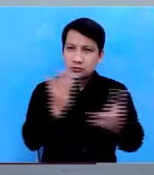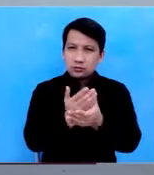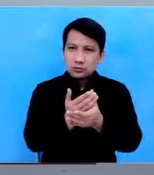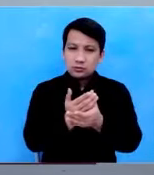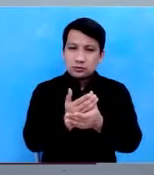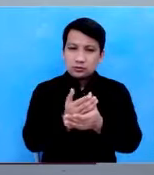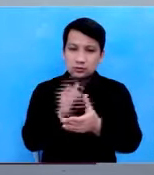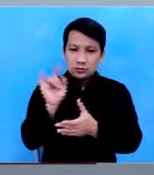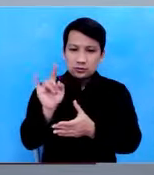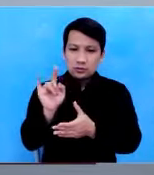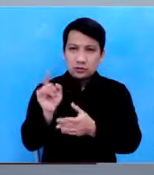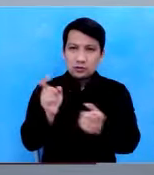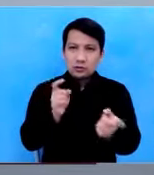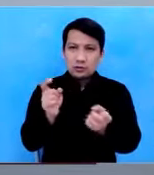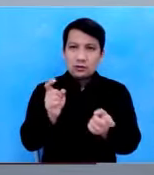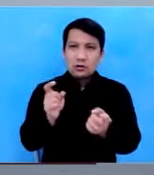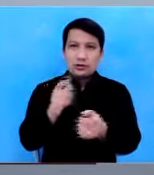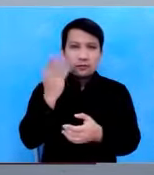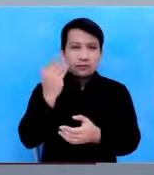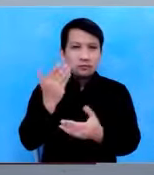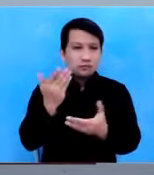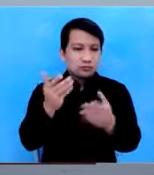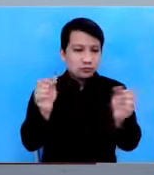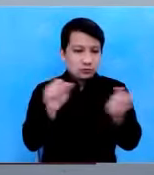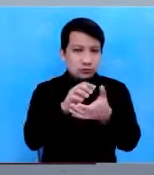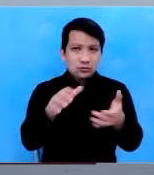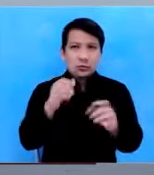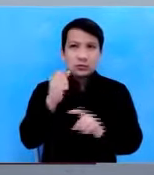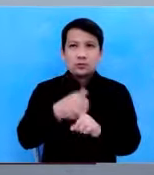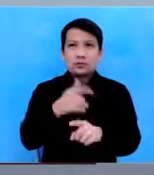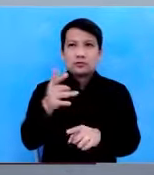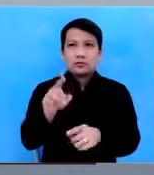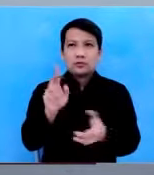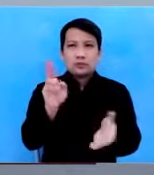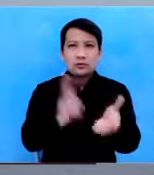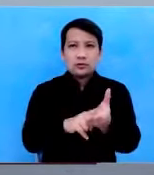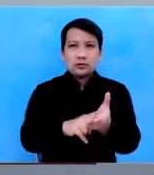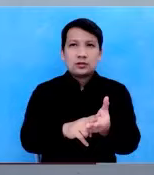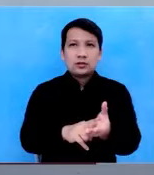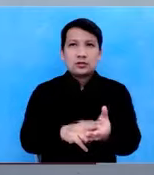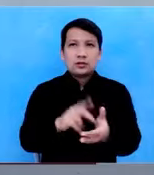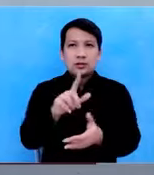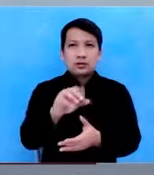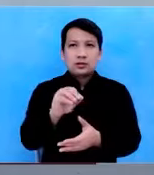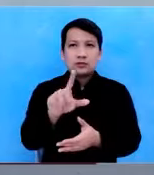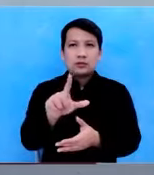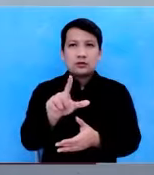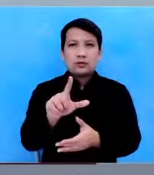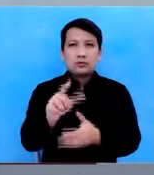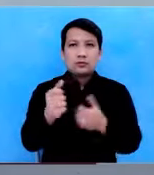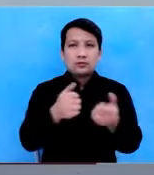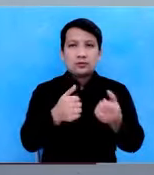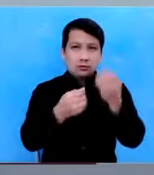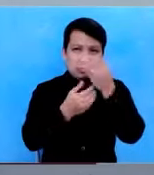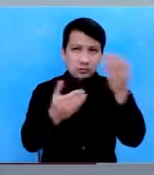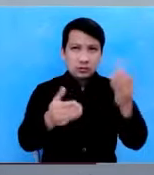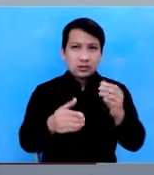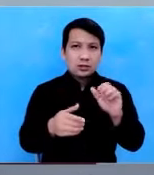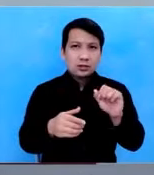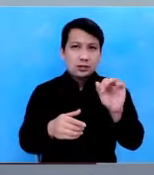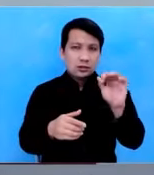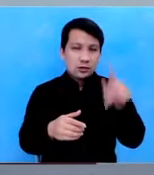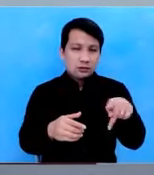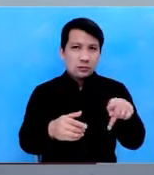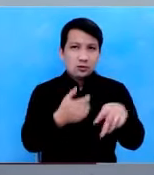power. At noong September 28, pinirma ni Marcos ang LOI No. 1A, nag-uutos sa AFP na kunin